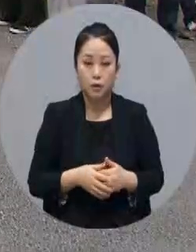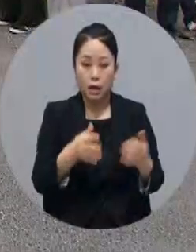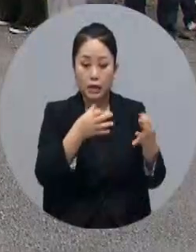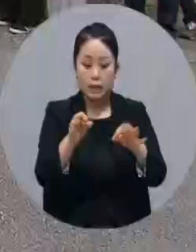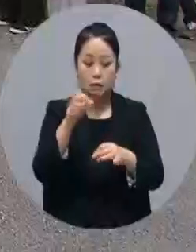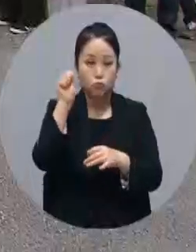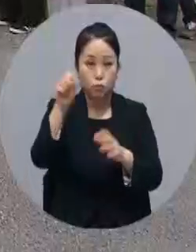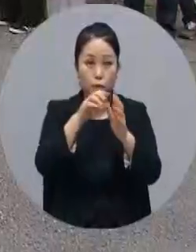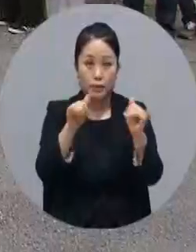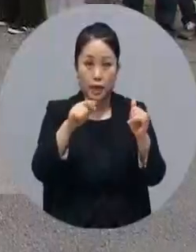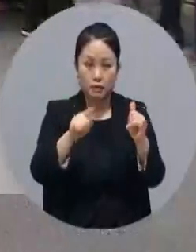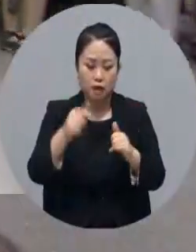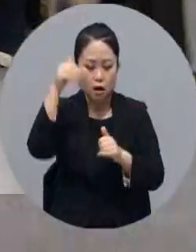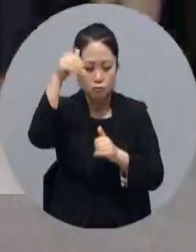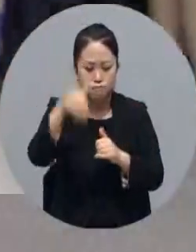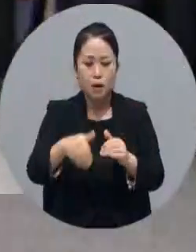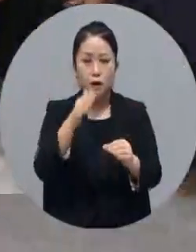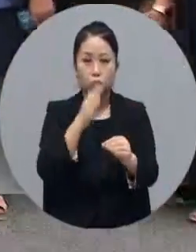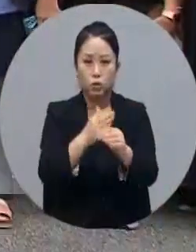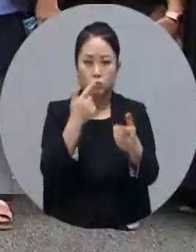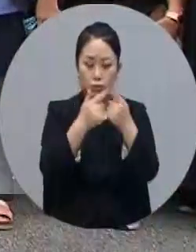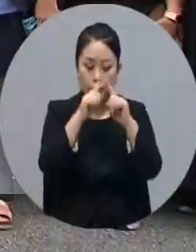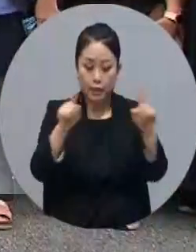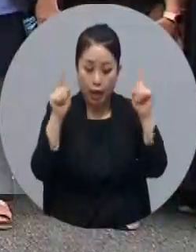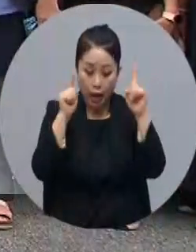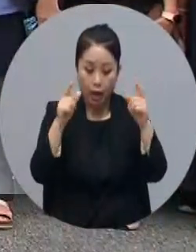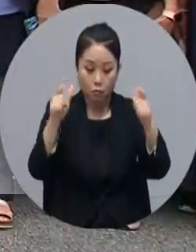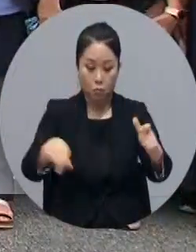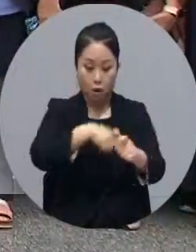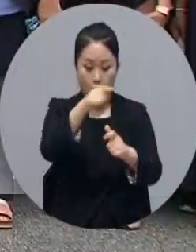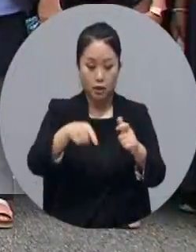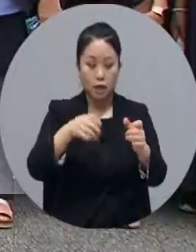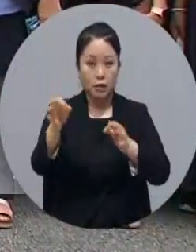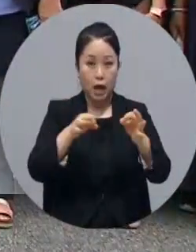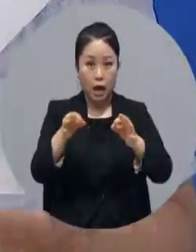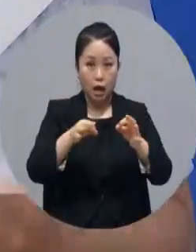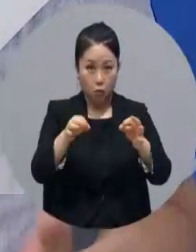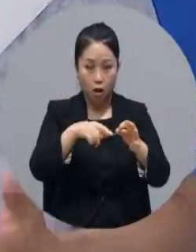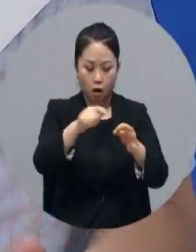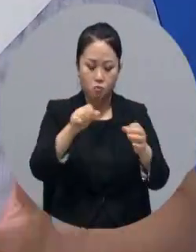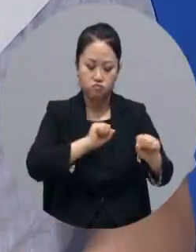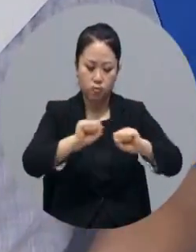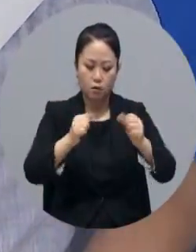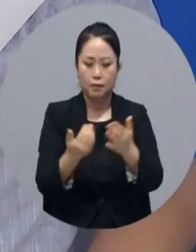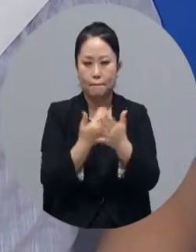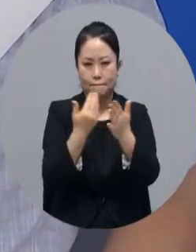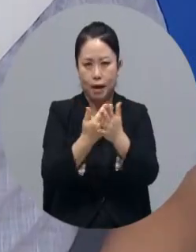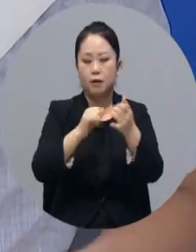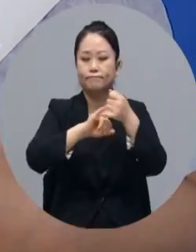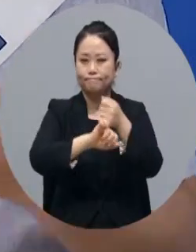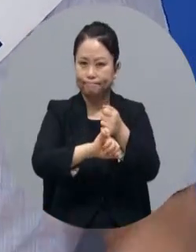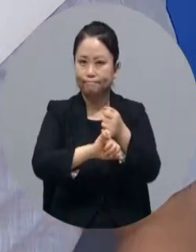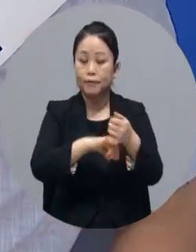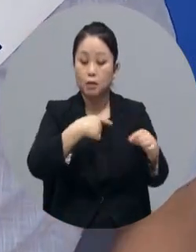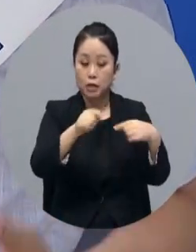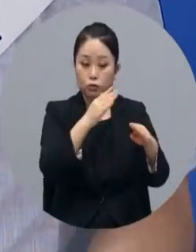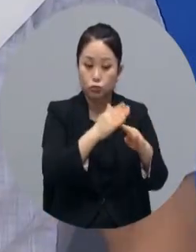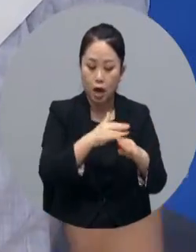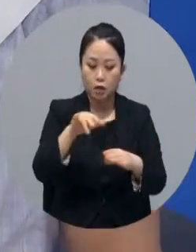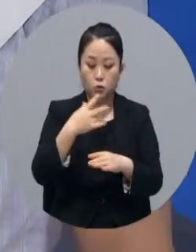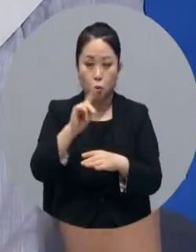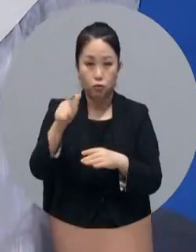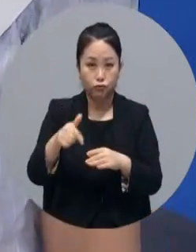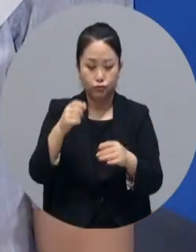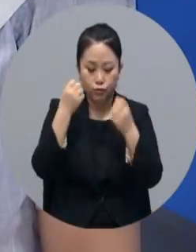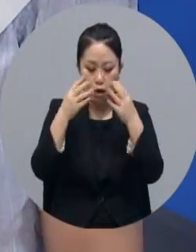김 후보는 현재 침체를 겪고 있는 부산대학교 상권 활성화도 약속했습니다. 더불어민주당과 조국혁신당의 후보